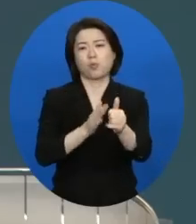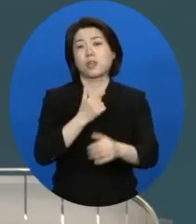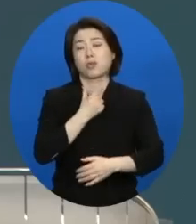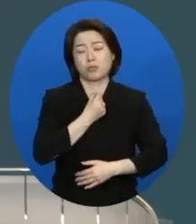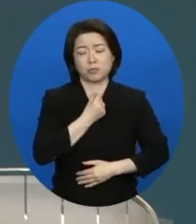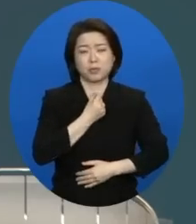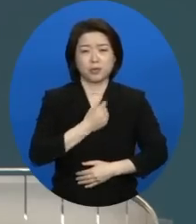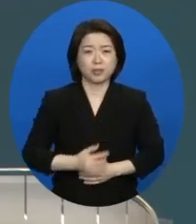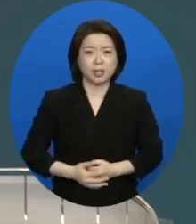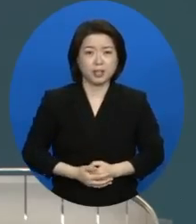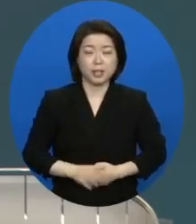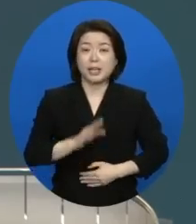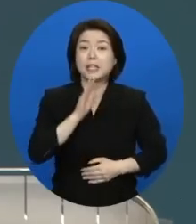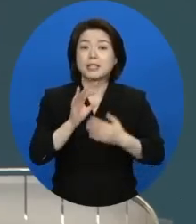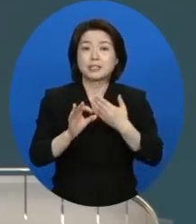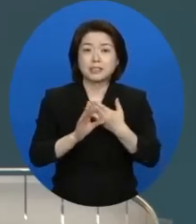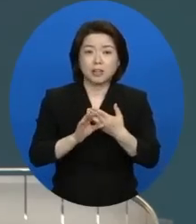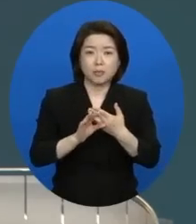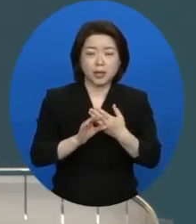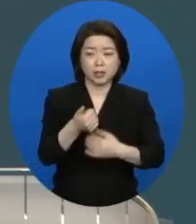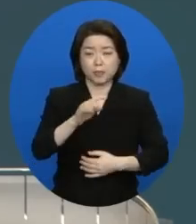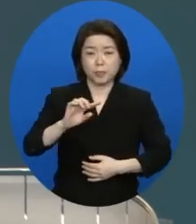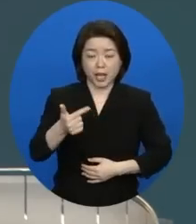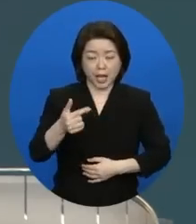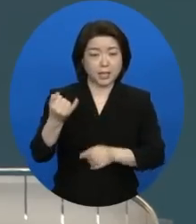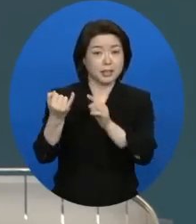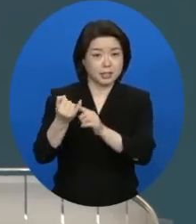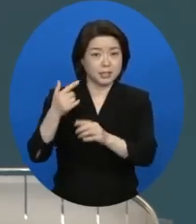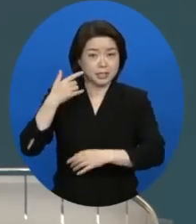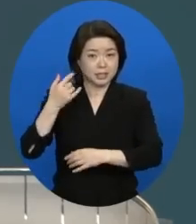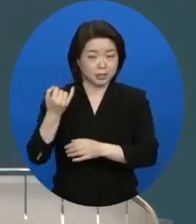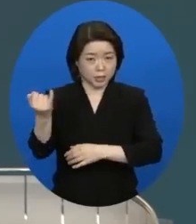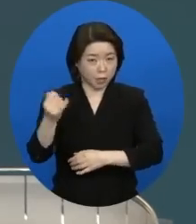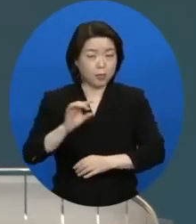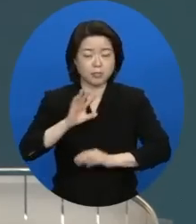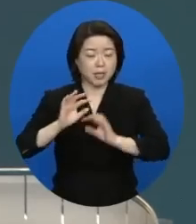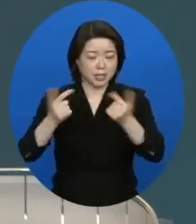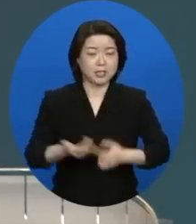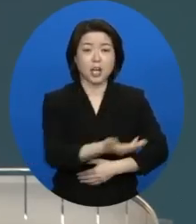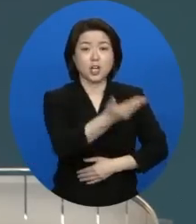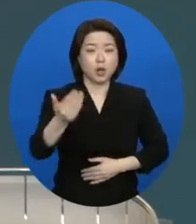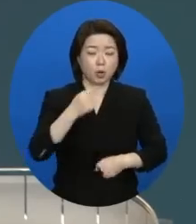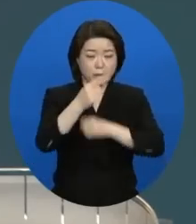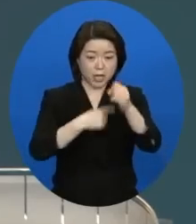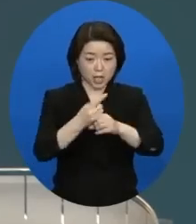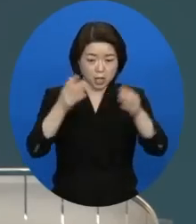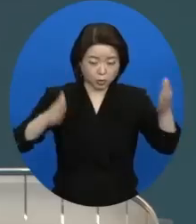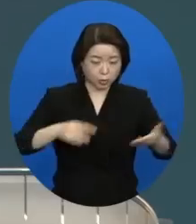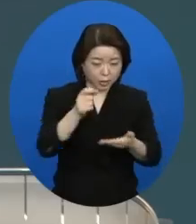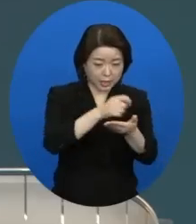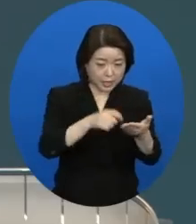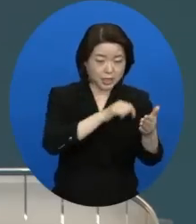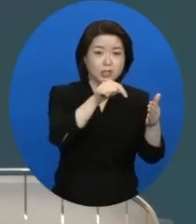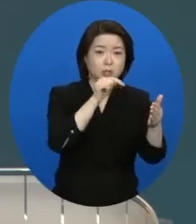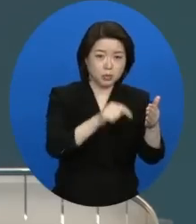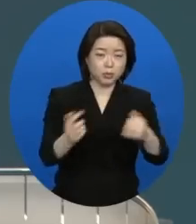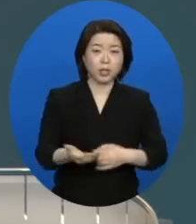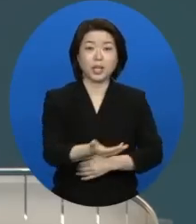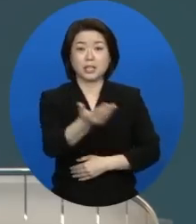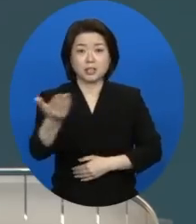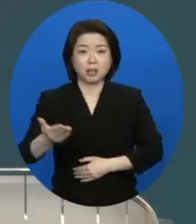싶어요. 그러면 한근영 사모님만 아닙니다. 여러분들도 1년 동안의 일기 속에